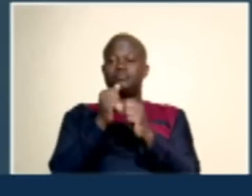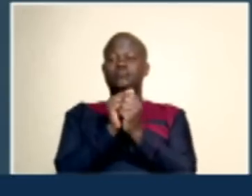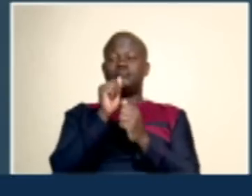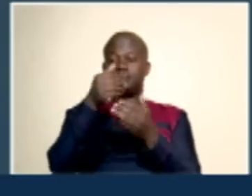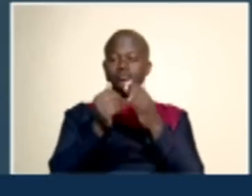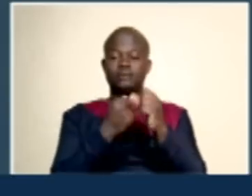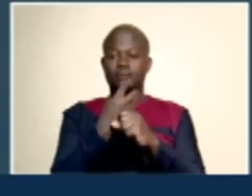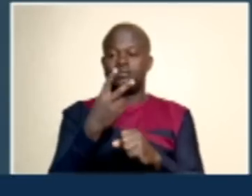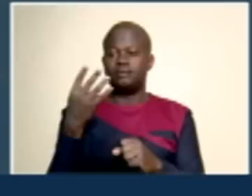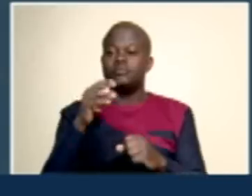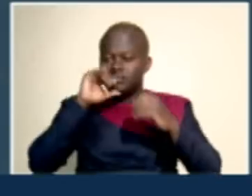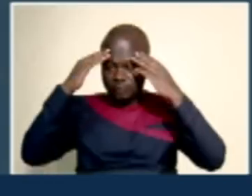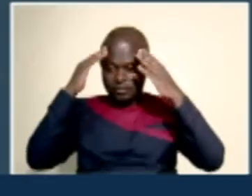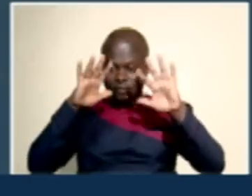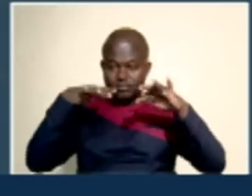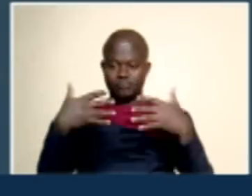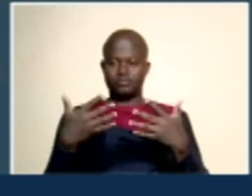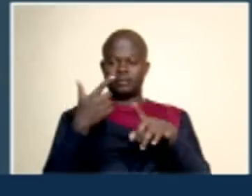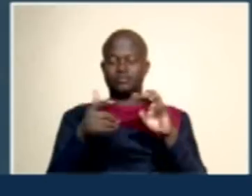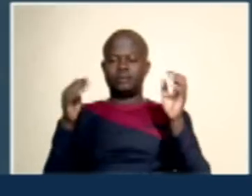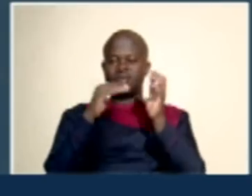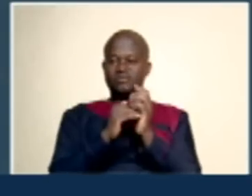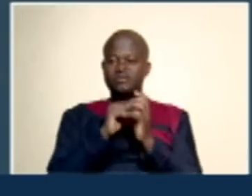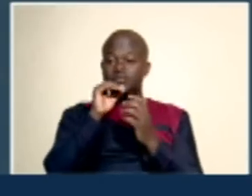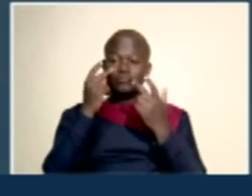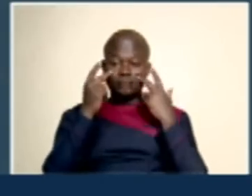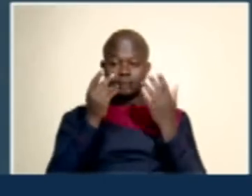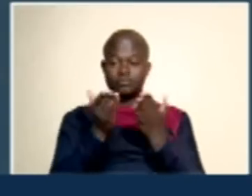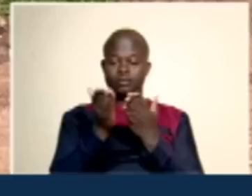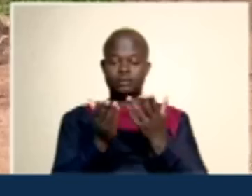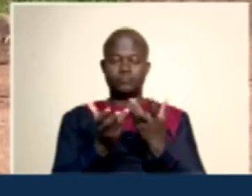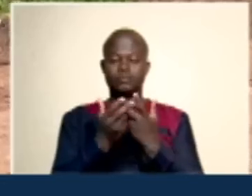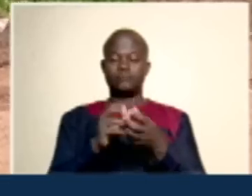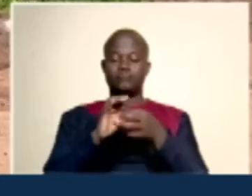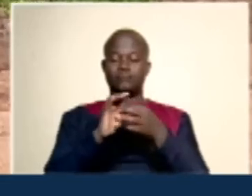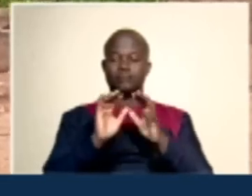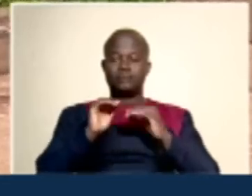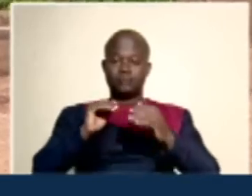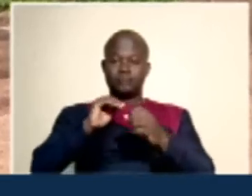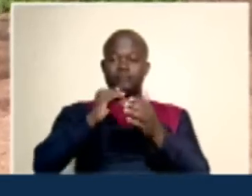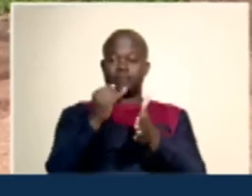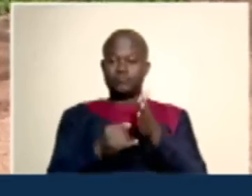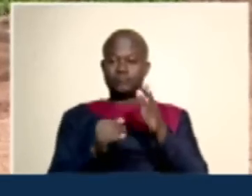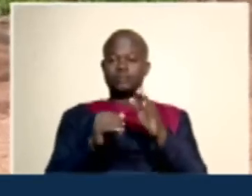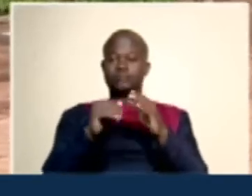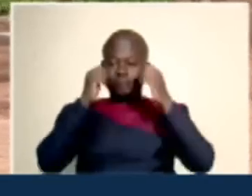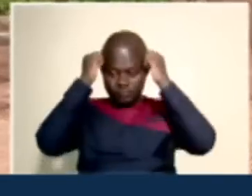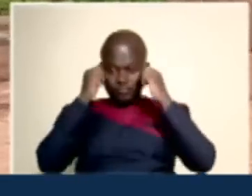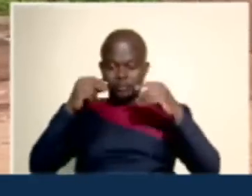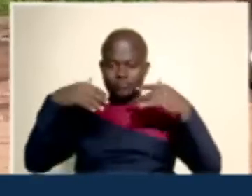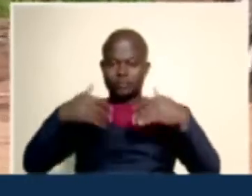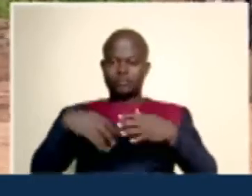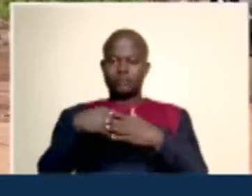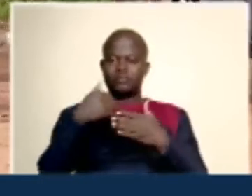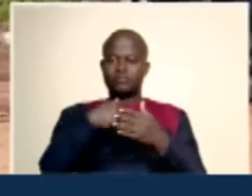24 batazi uko bahagaze nanone ariko ngo kutabona serivisi zifitanye isano no kwirinda sida nk'udukingirizo duhenze